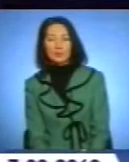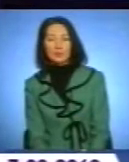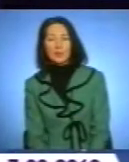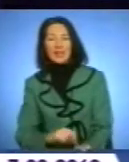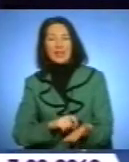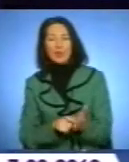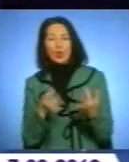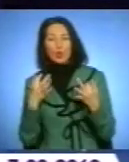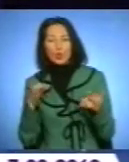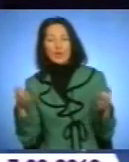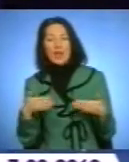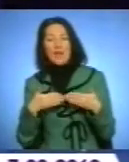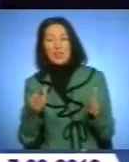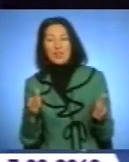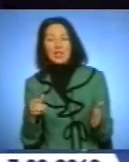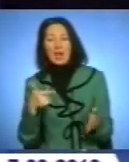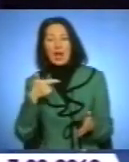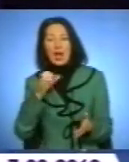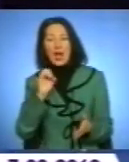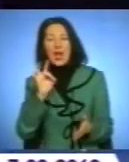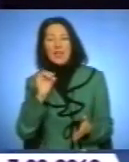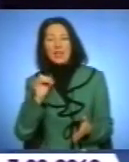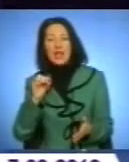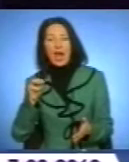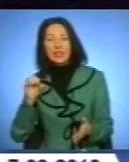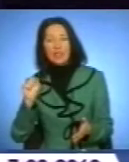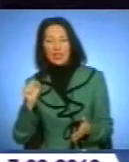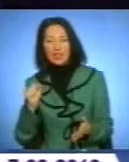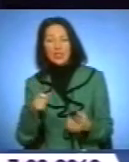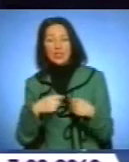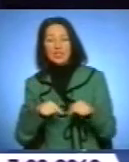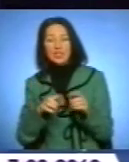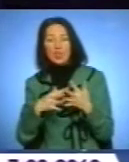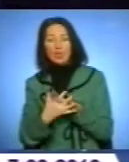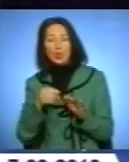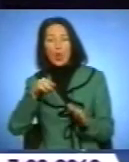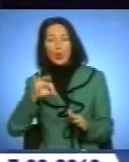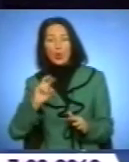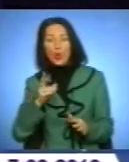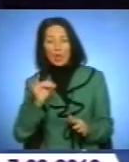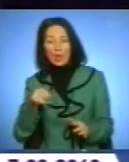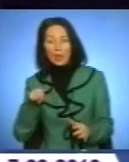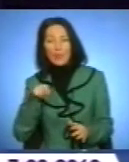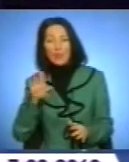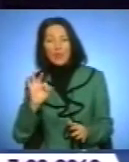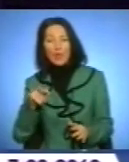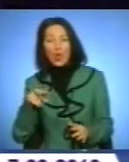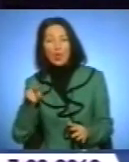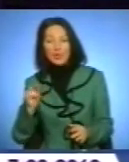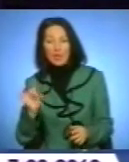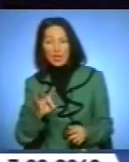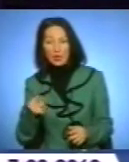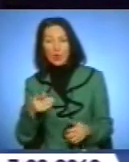Кімнату дозвілля відкрили у геріатричному відділенні села Токи Підволочиського району. Там проживає майже 30 підопічних,